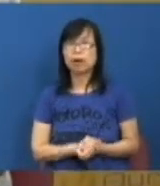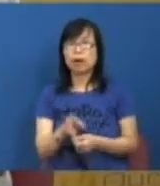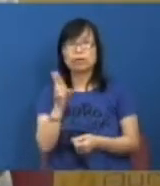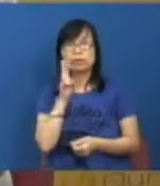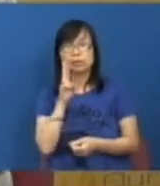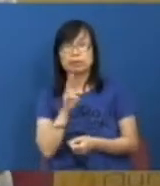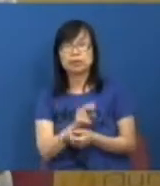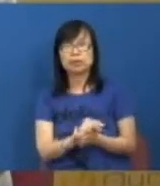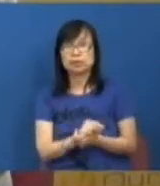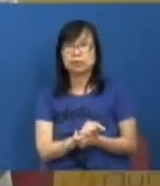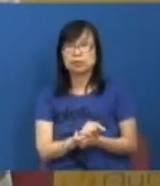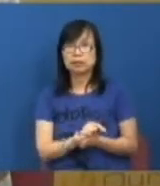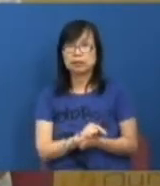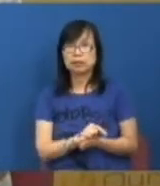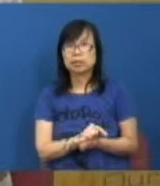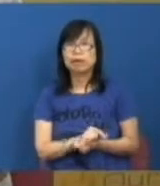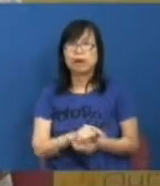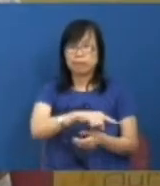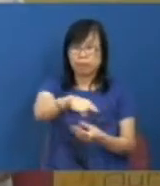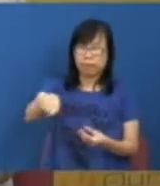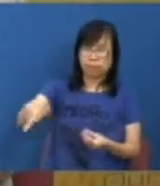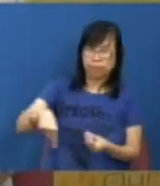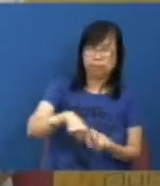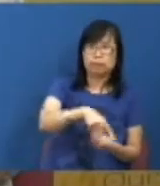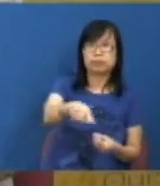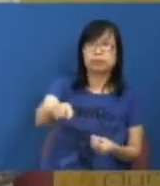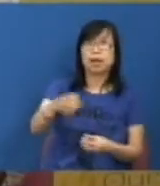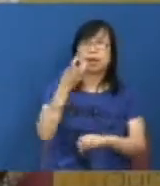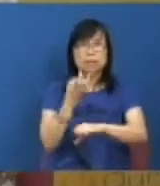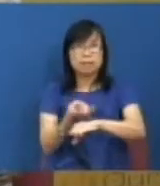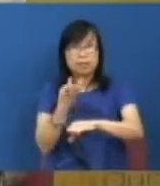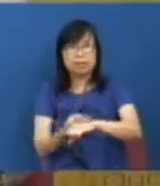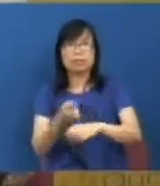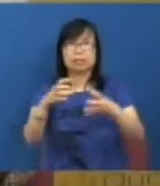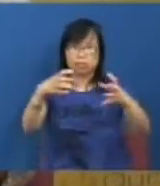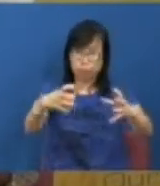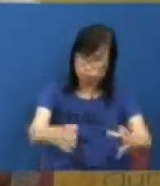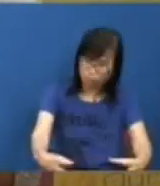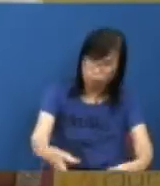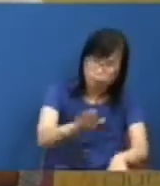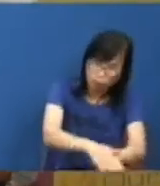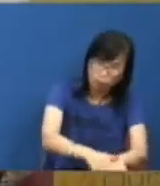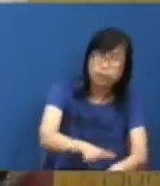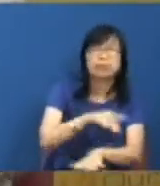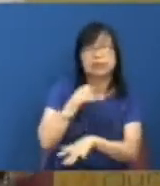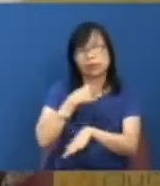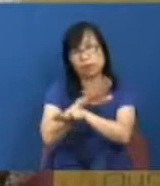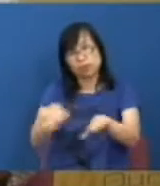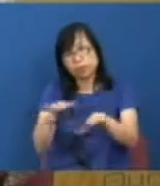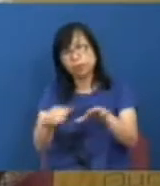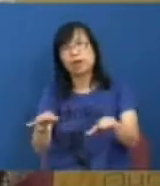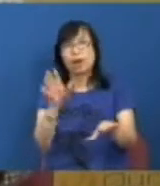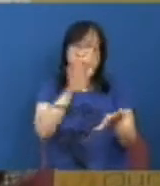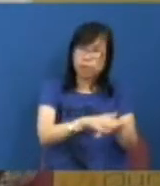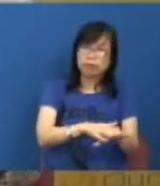E&M 嘅範圍啦。咁就有一個石屎 box 咁擺曬去，咁安全全。你知擺翻十個八